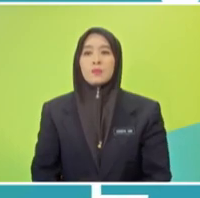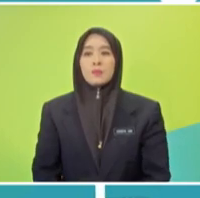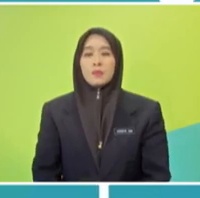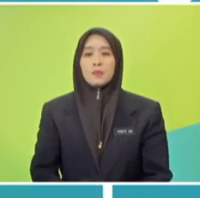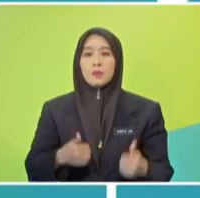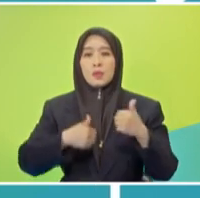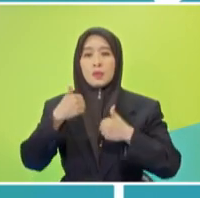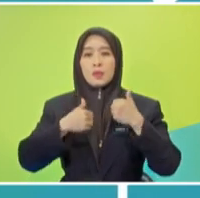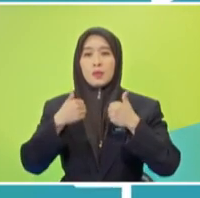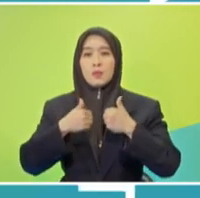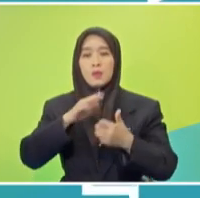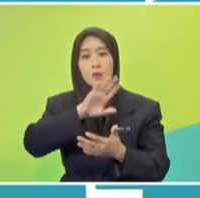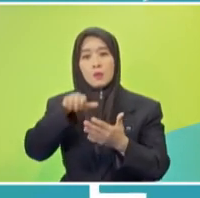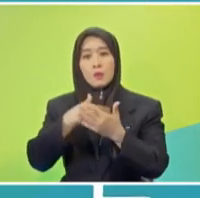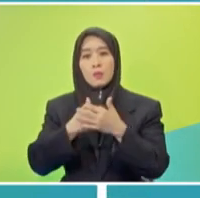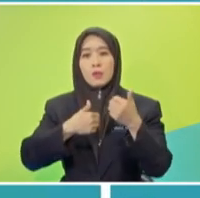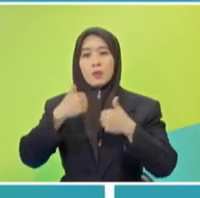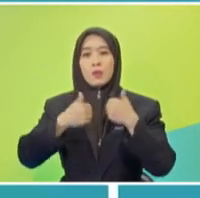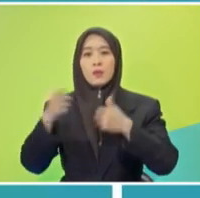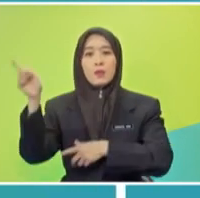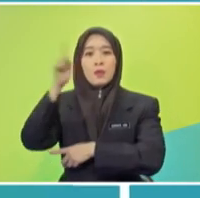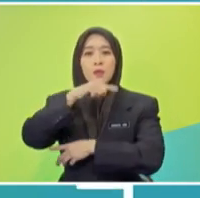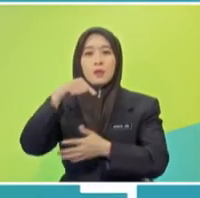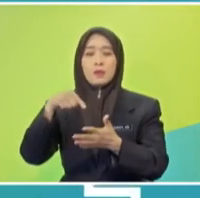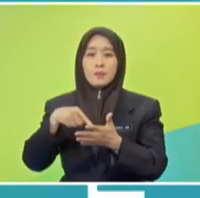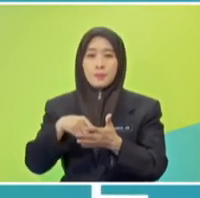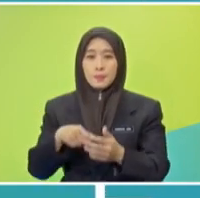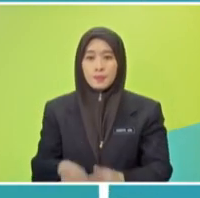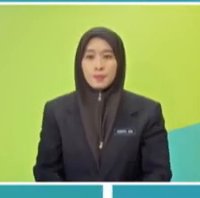hebat semua anda semua memang hebat hari ini